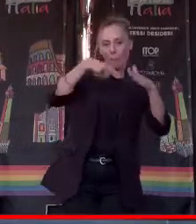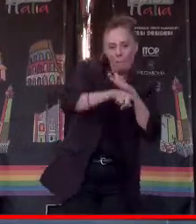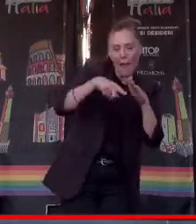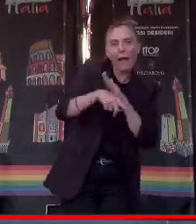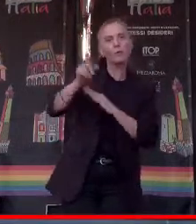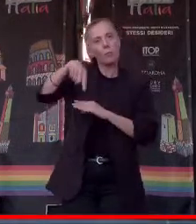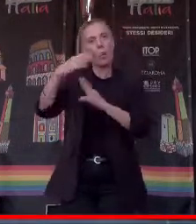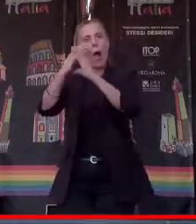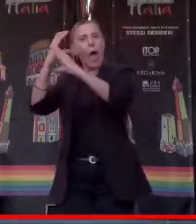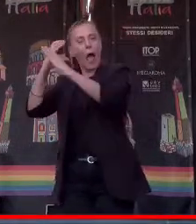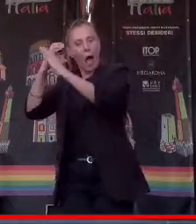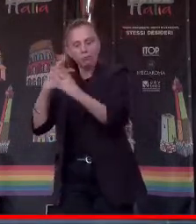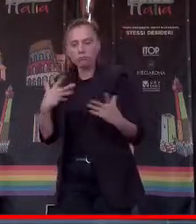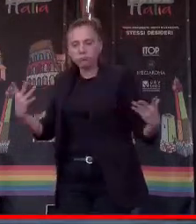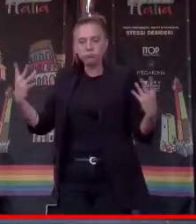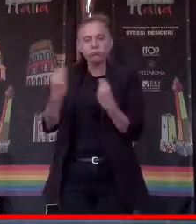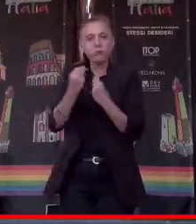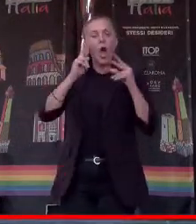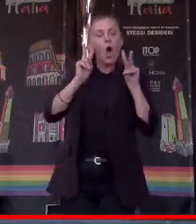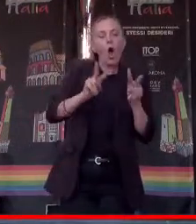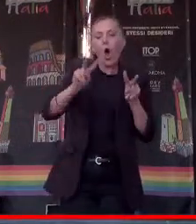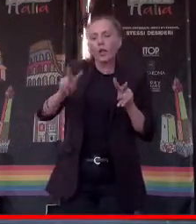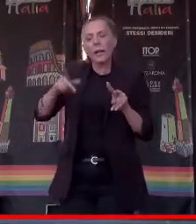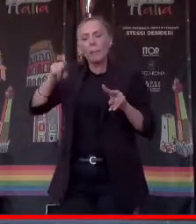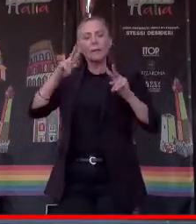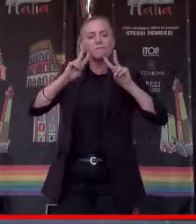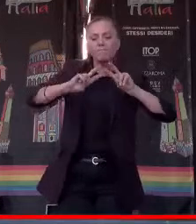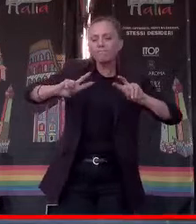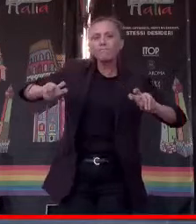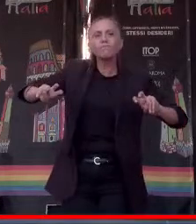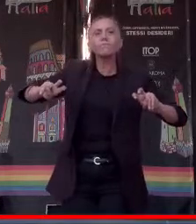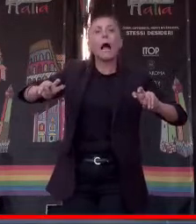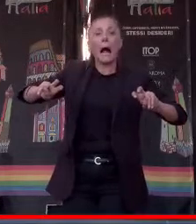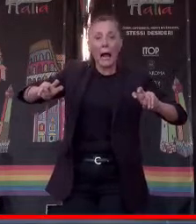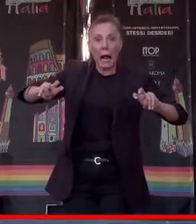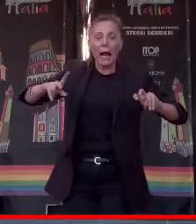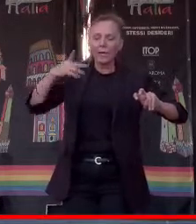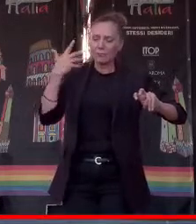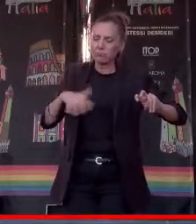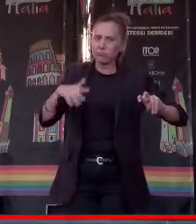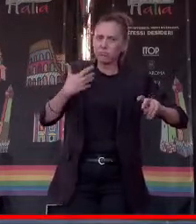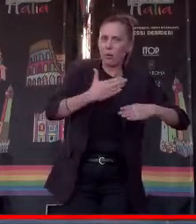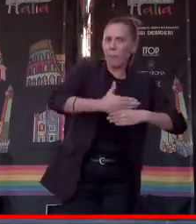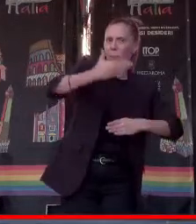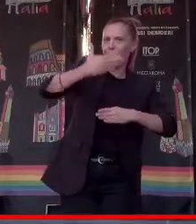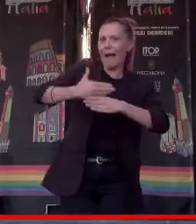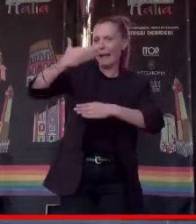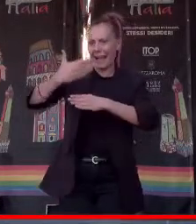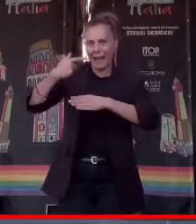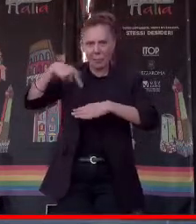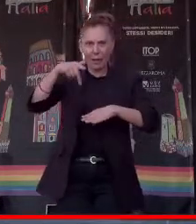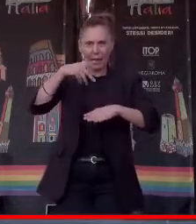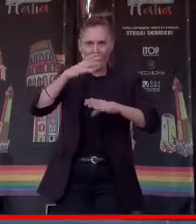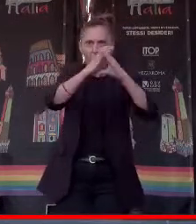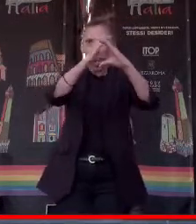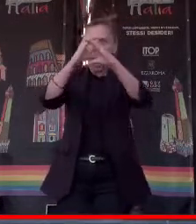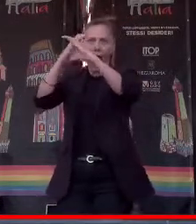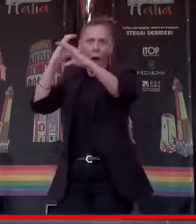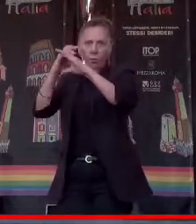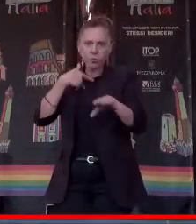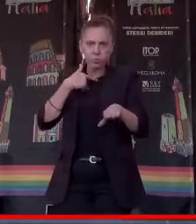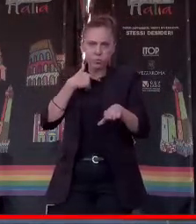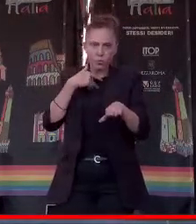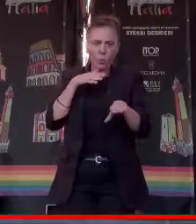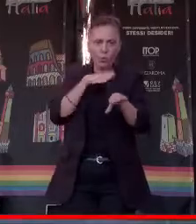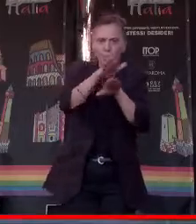sugli autobus, proprio per verificare quanto le barriere anche per utilizzare i mezzi pubblici della nostra città